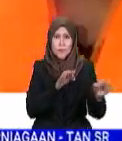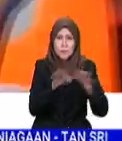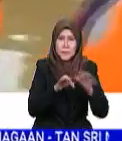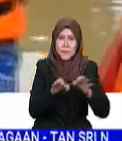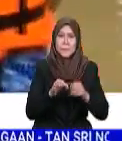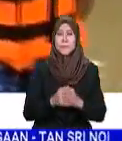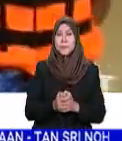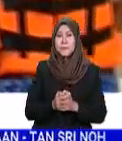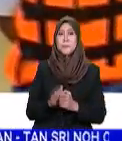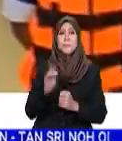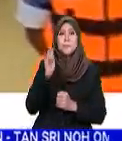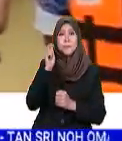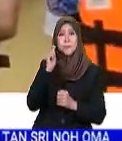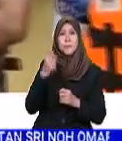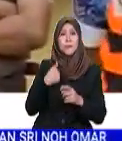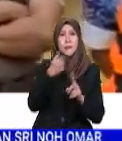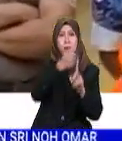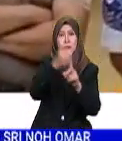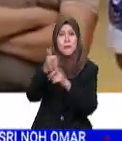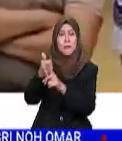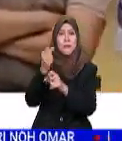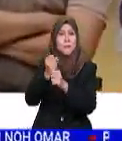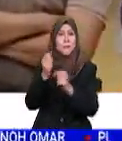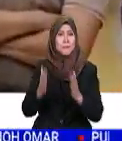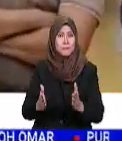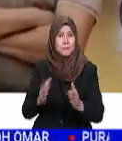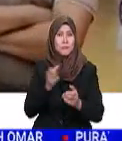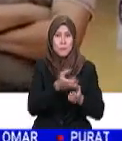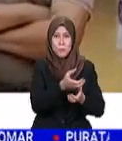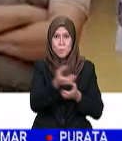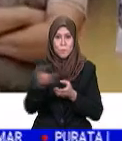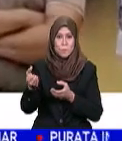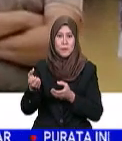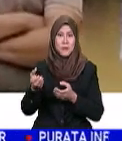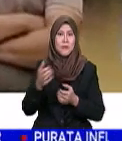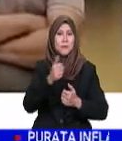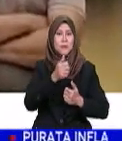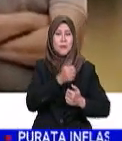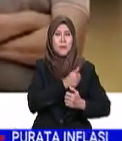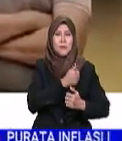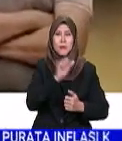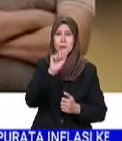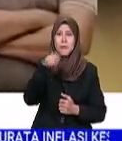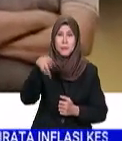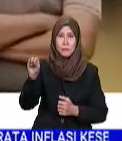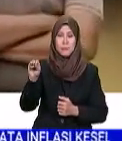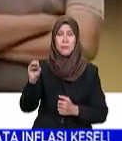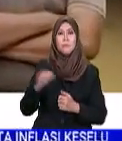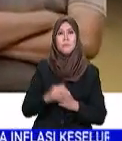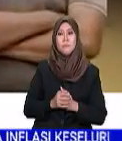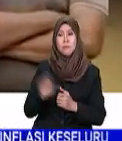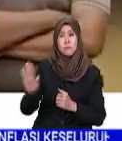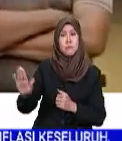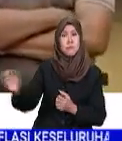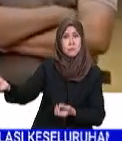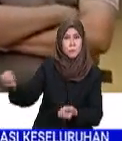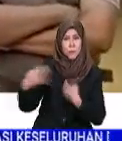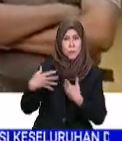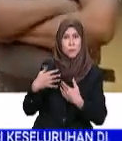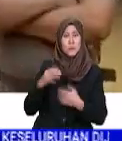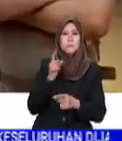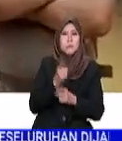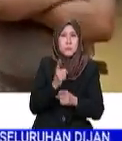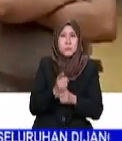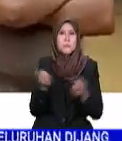sebentar tadi saya telah menggerakkan anggota kita di peringkat pemantauan, di mana anggota saya telah melaporkan maklumat yang diterima adalah